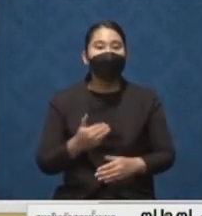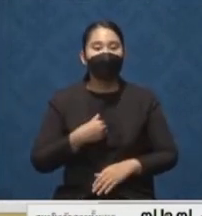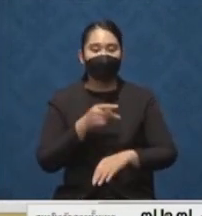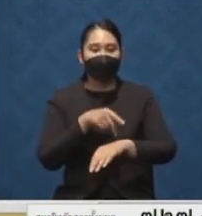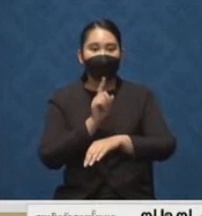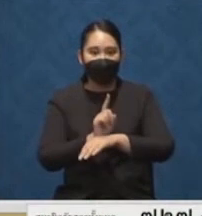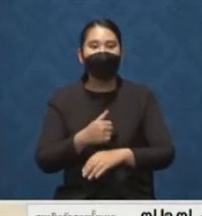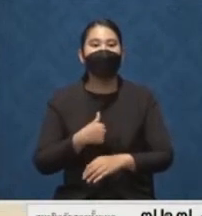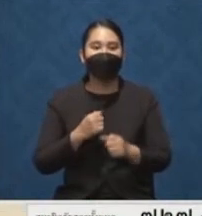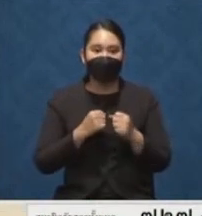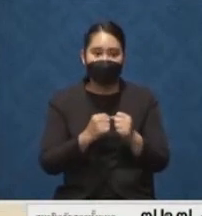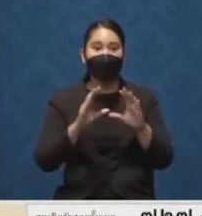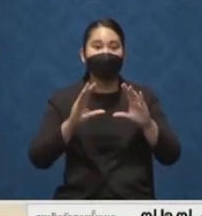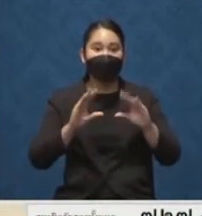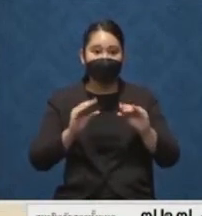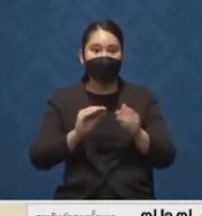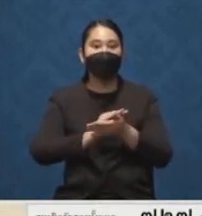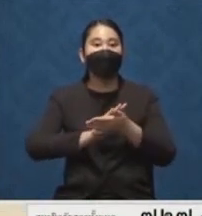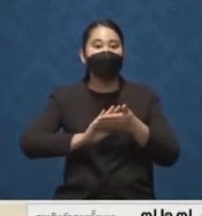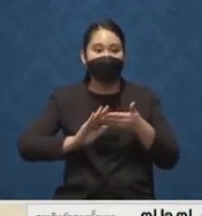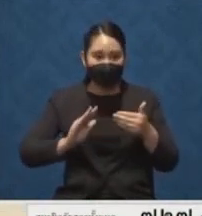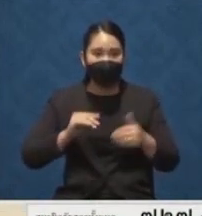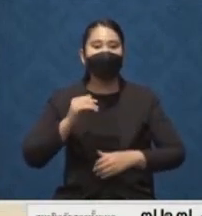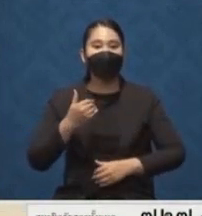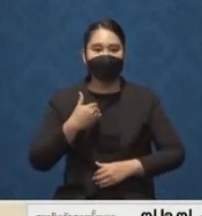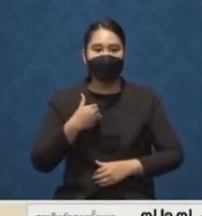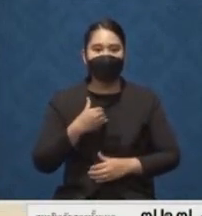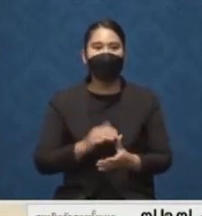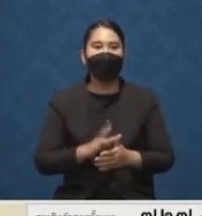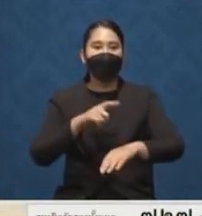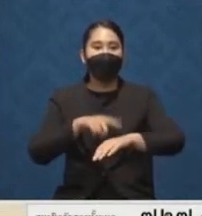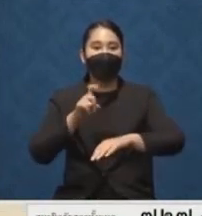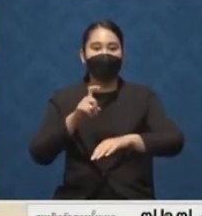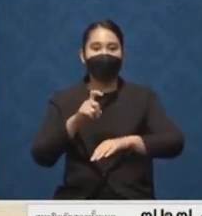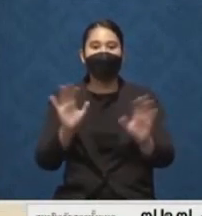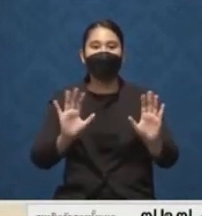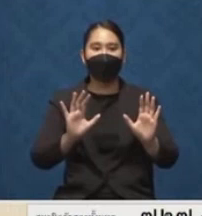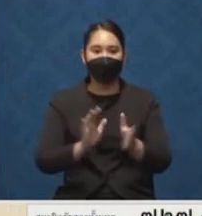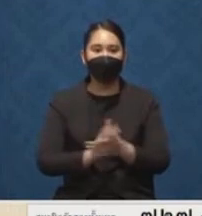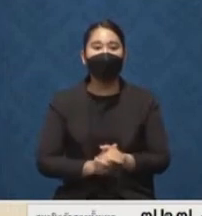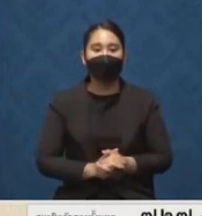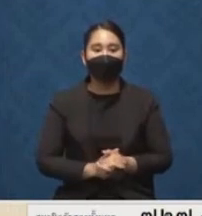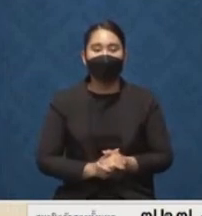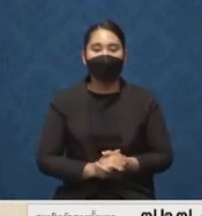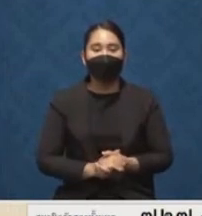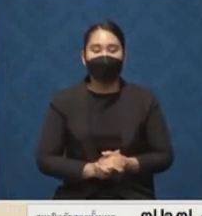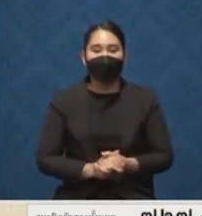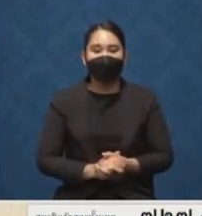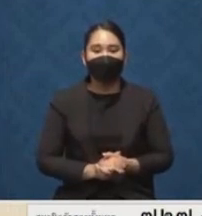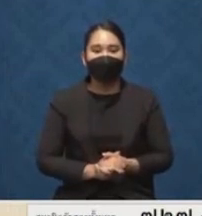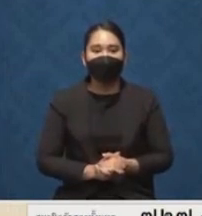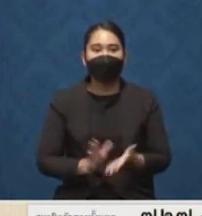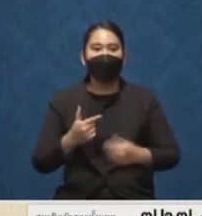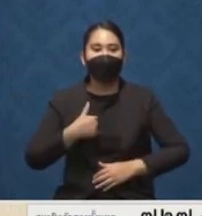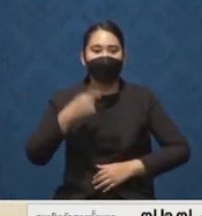การประชุมเป็นไปโดยราบรื่นแล้วก็ไม่เสียเวลาแล้วก็ขอ